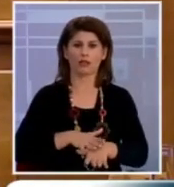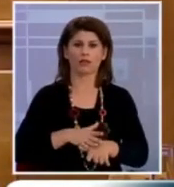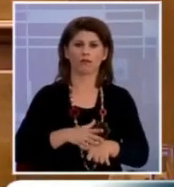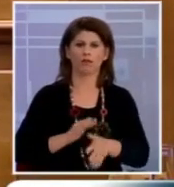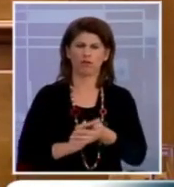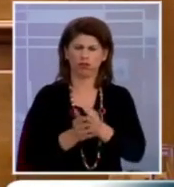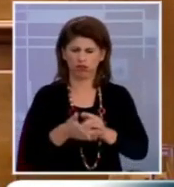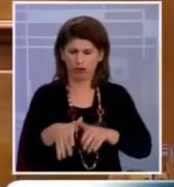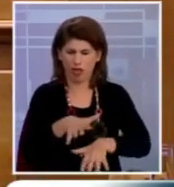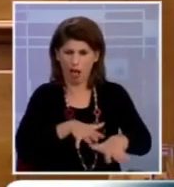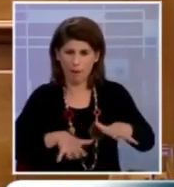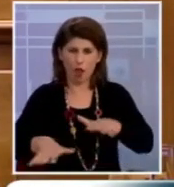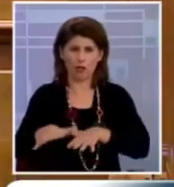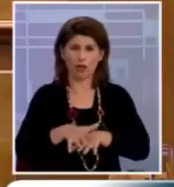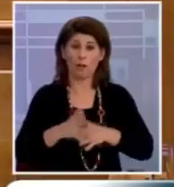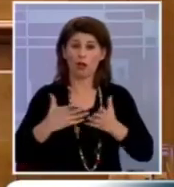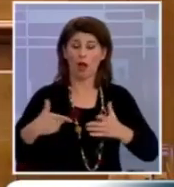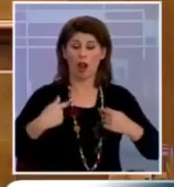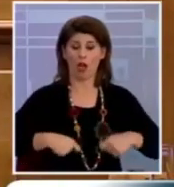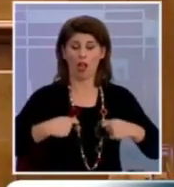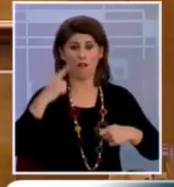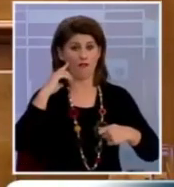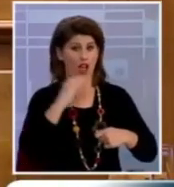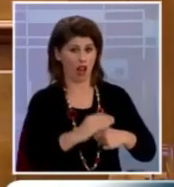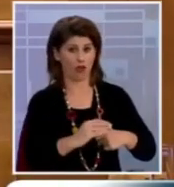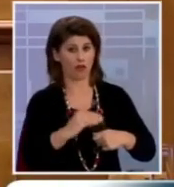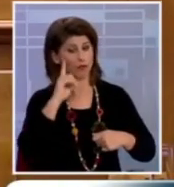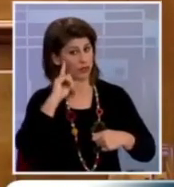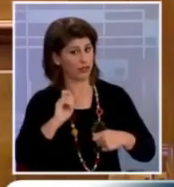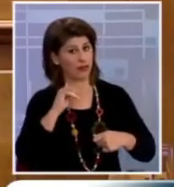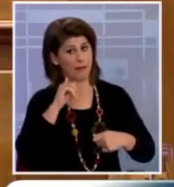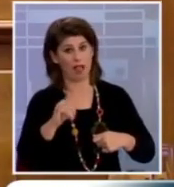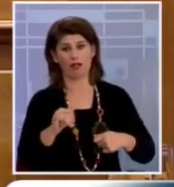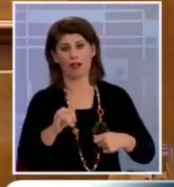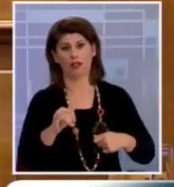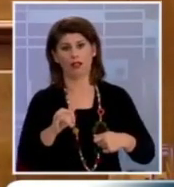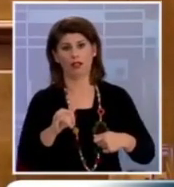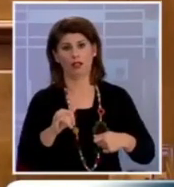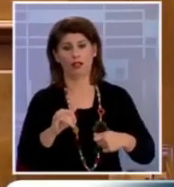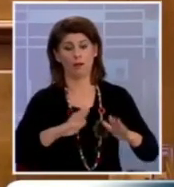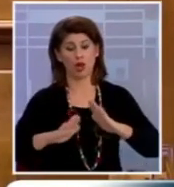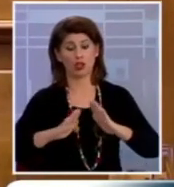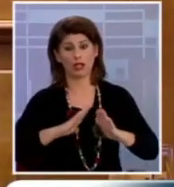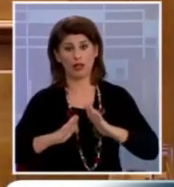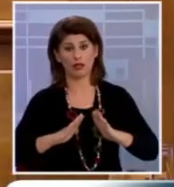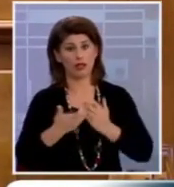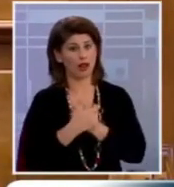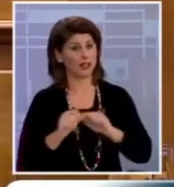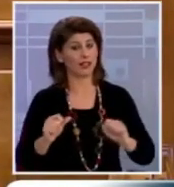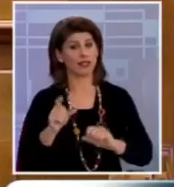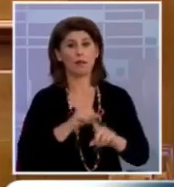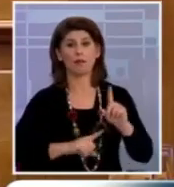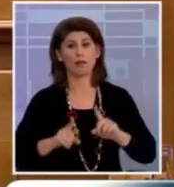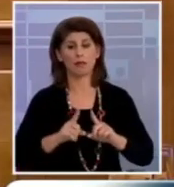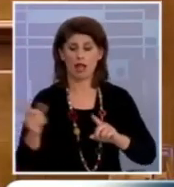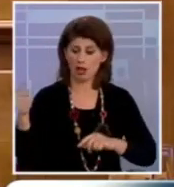διαπλοκής, με το μεγάλο κεφάλαιο το οποίο εγνώριζε πάντοτε προστάτες ανεξάρτητα ποιοι